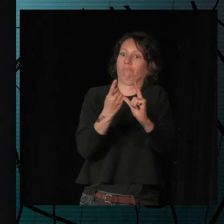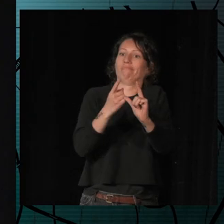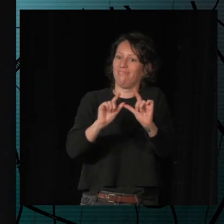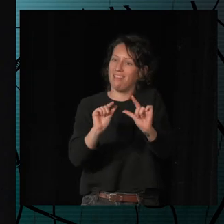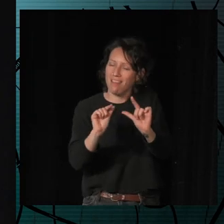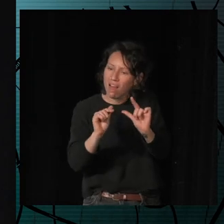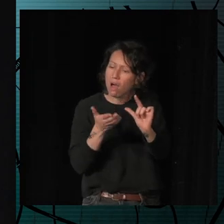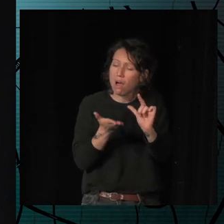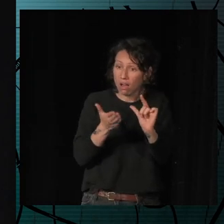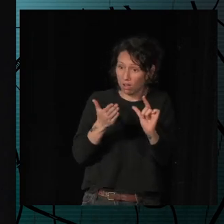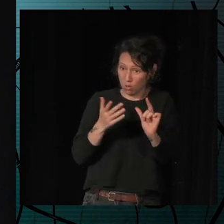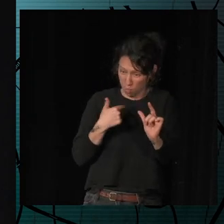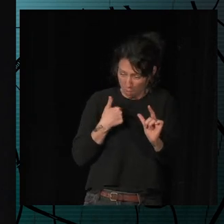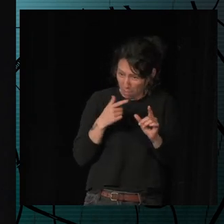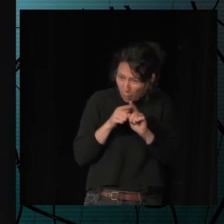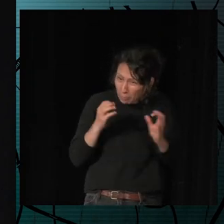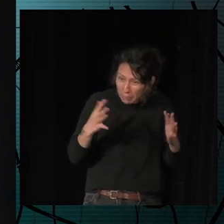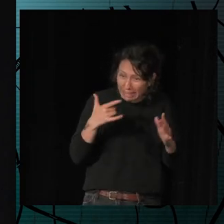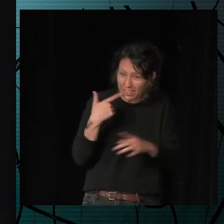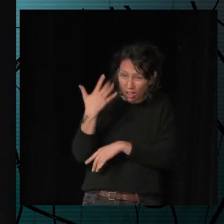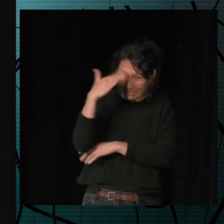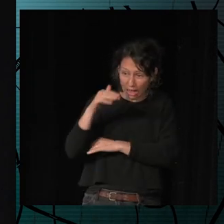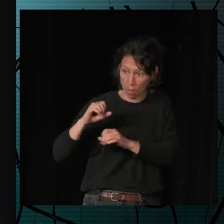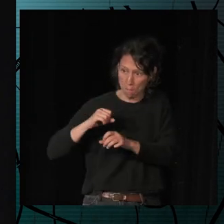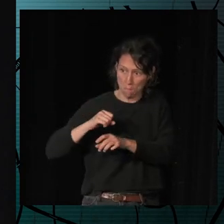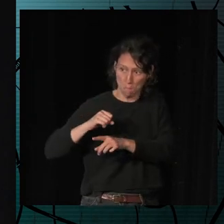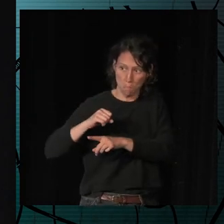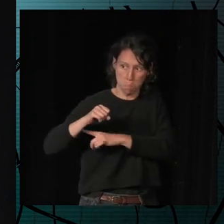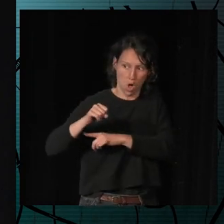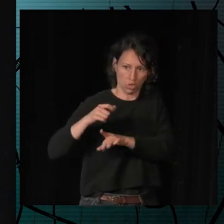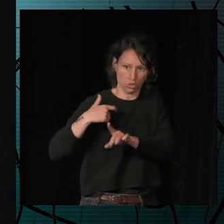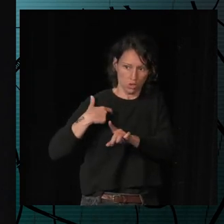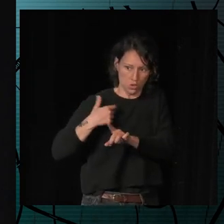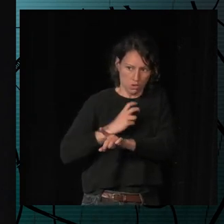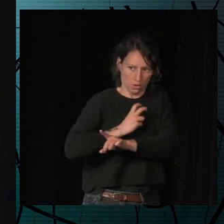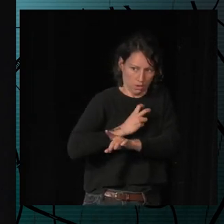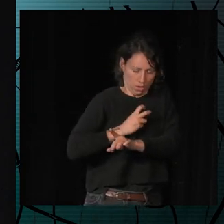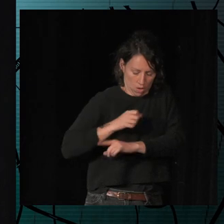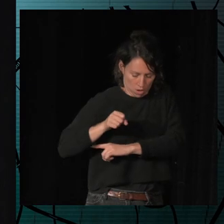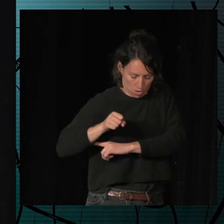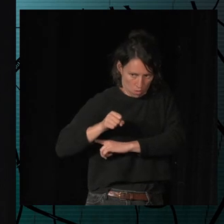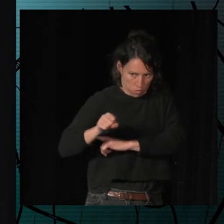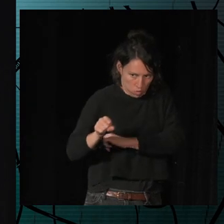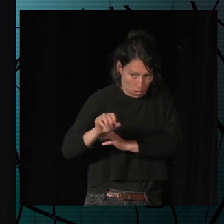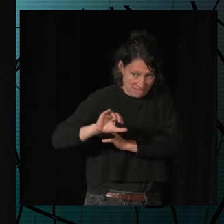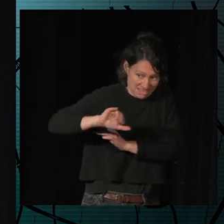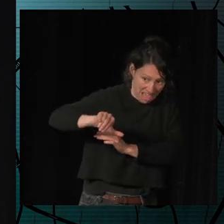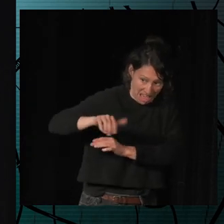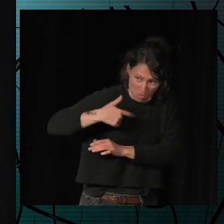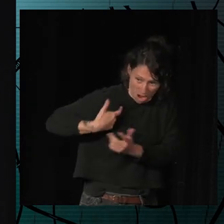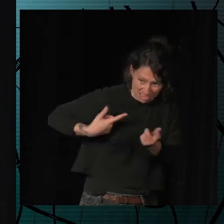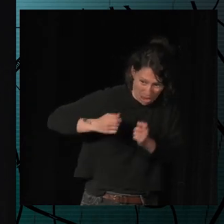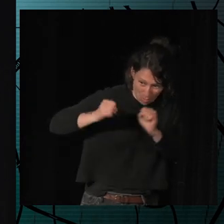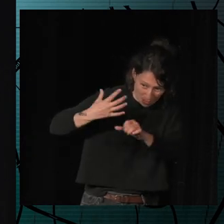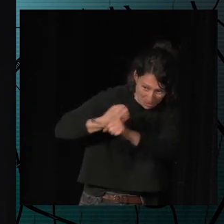sensation d'avoir peur d'ouvrir une porte j'avais peur de ma propre réaction c'est est-ce que je vais être capable de de gérer ce qu'il y a derrière de ce